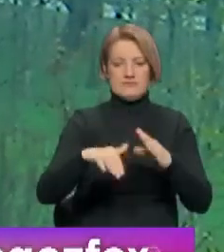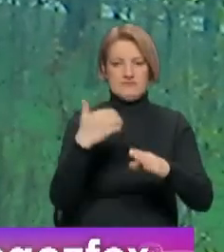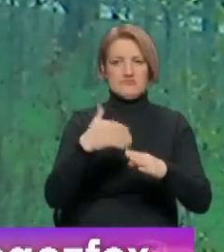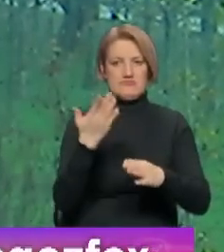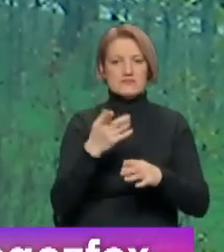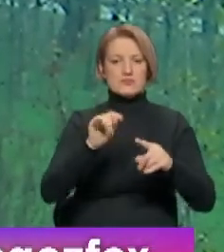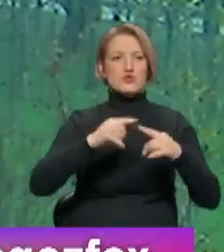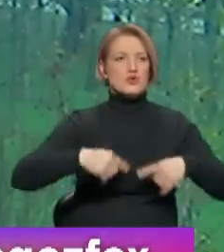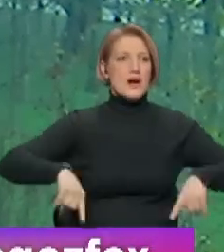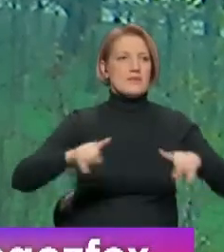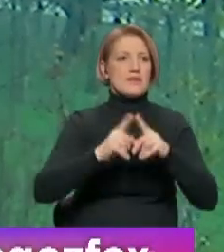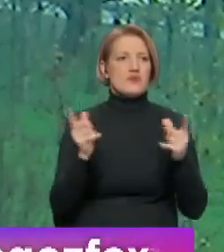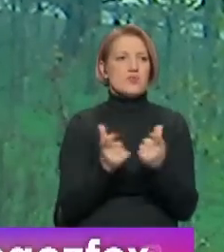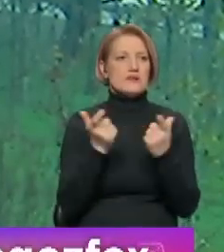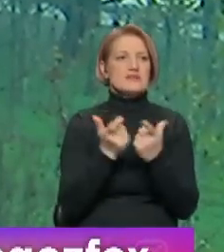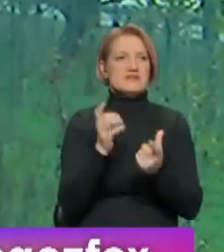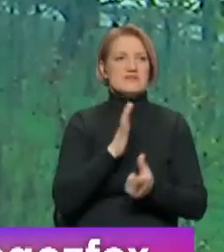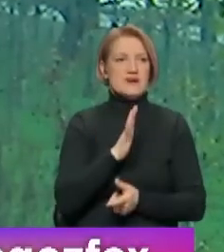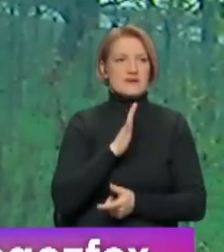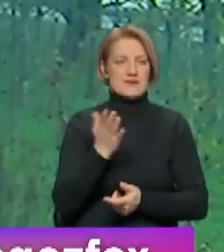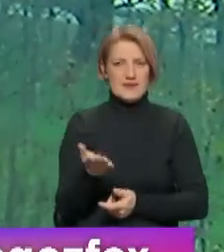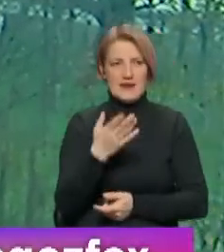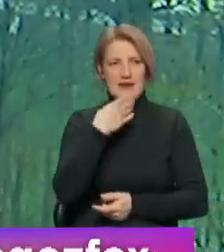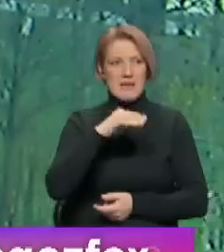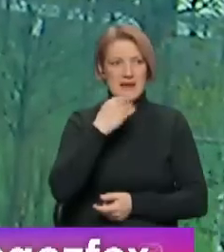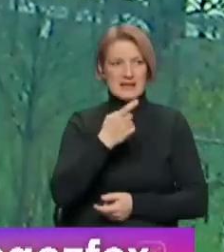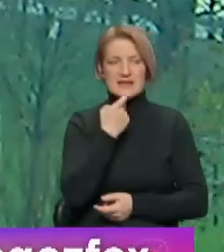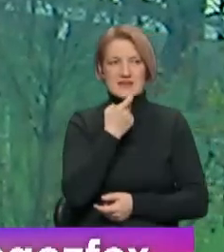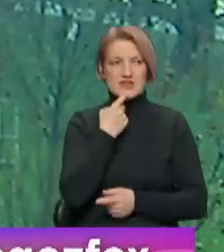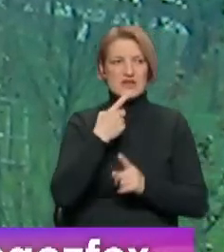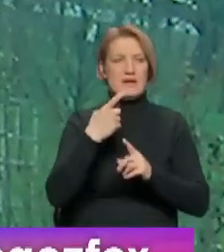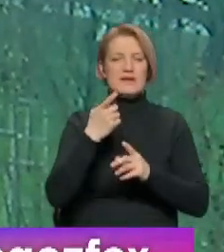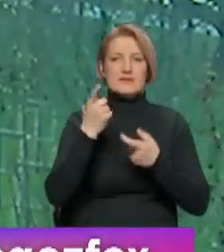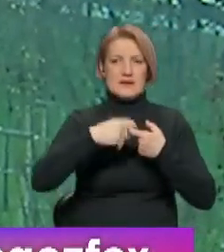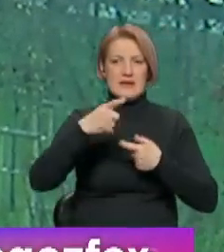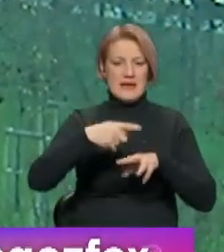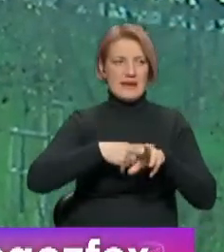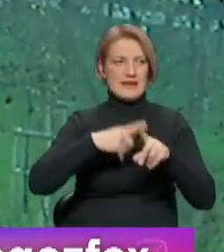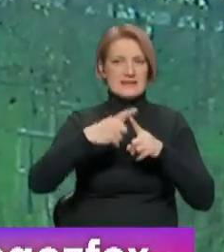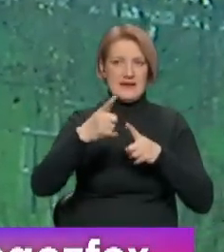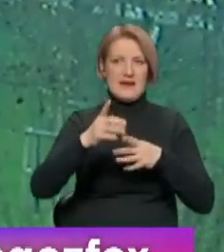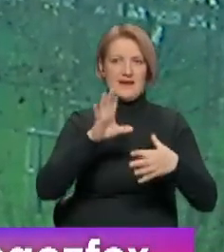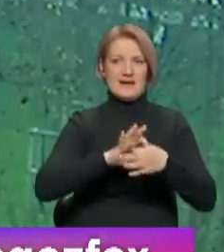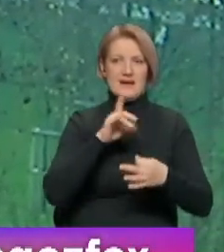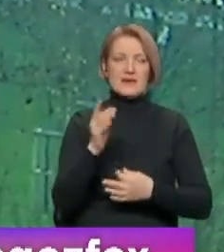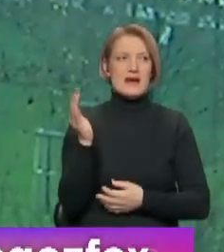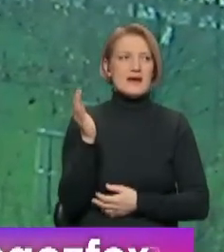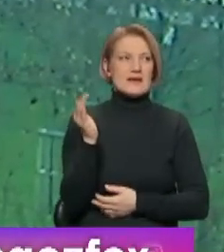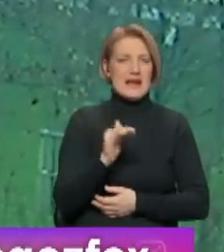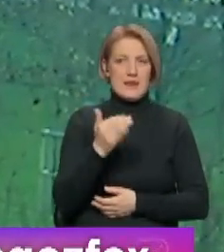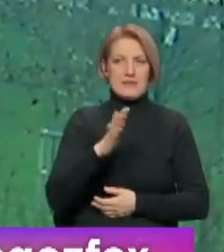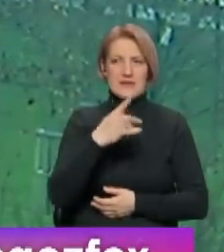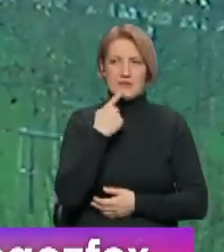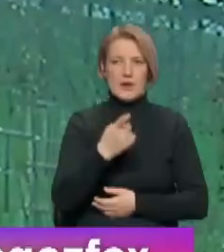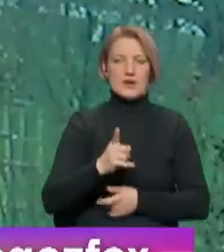bugün kabine toplantısı var kabine toplantısında emeklilikte yaşa takılanlarla ilgili bir açıklama gelebilir diyor bazı gazeteler